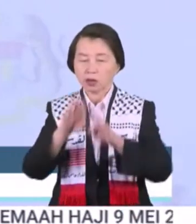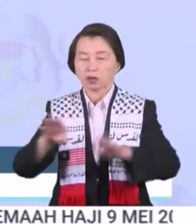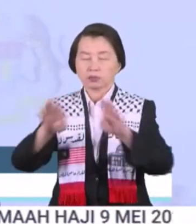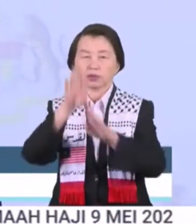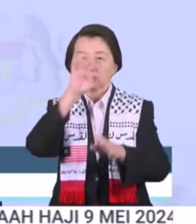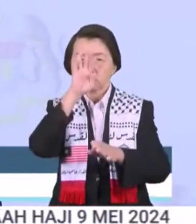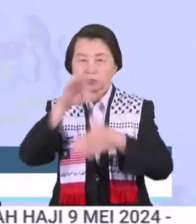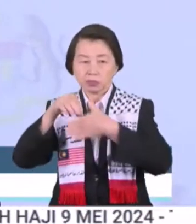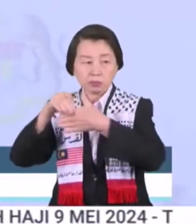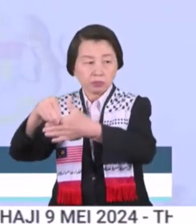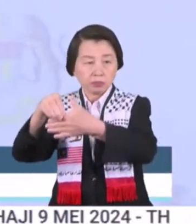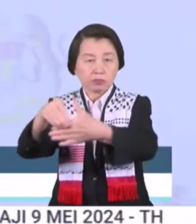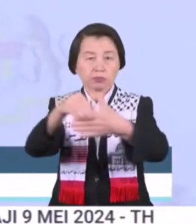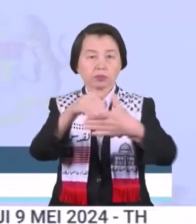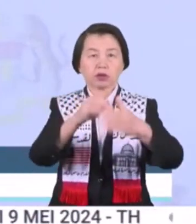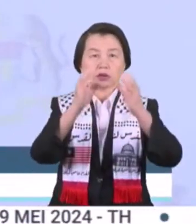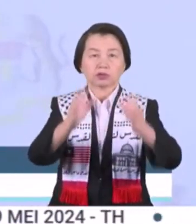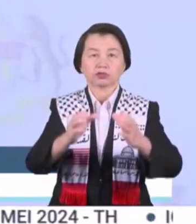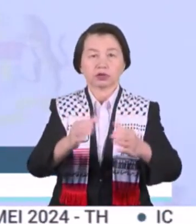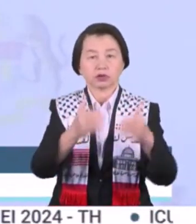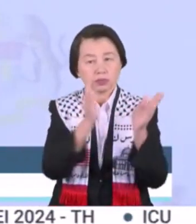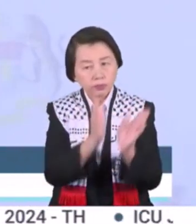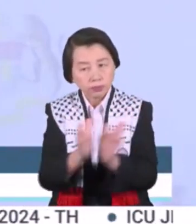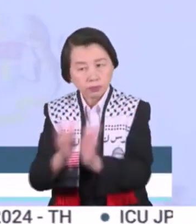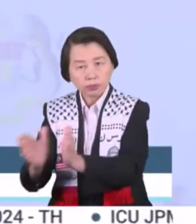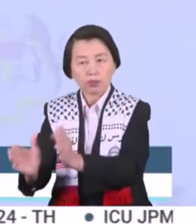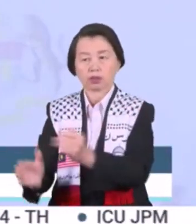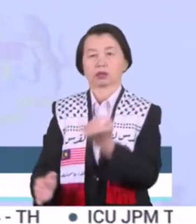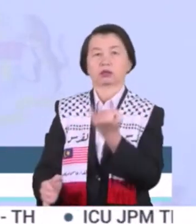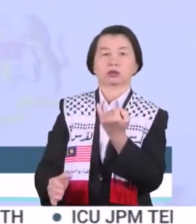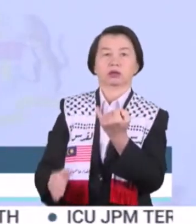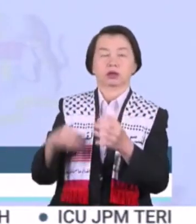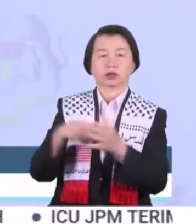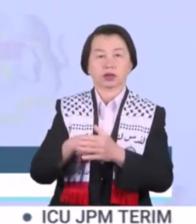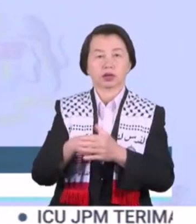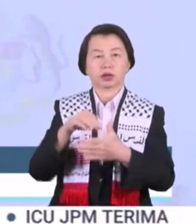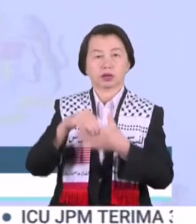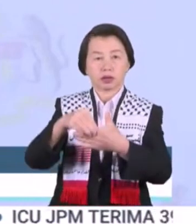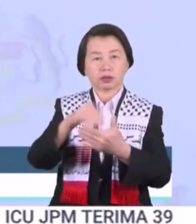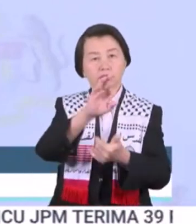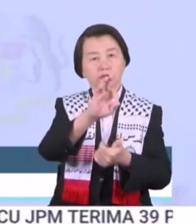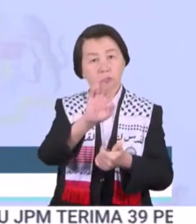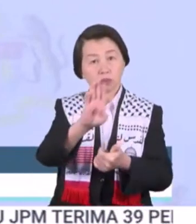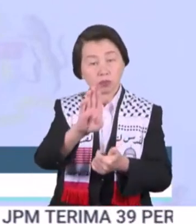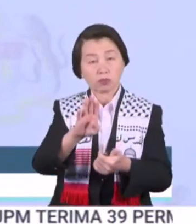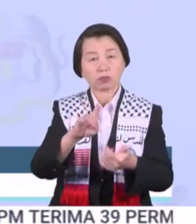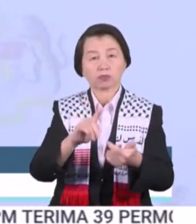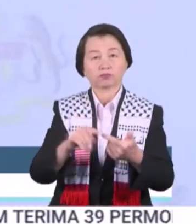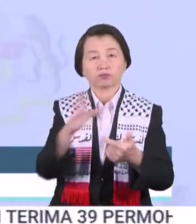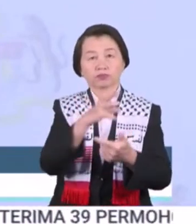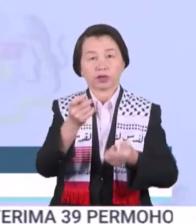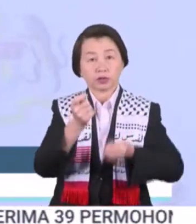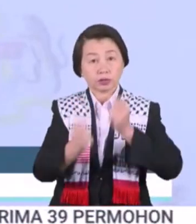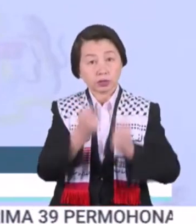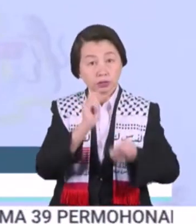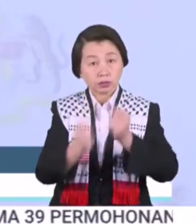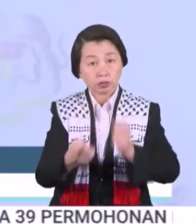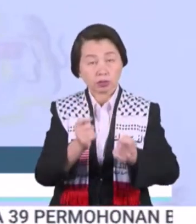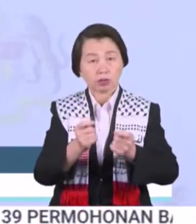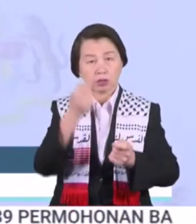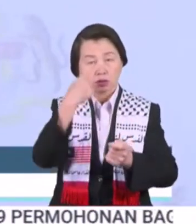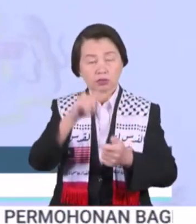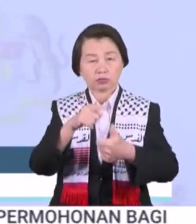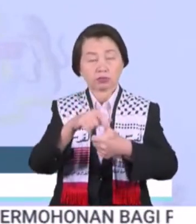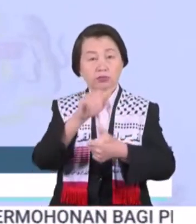yang tidak benar secara tersusun dalam platform seperti Facebook dan juga tiktok